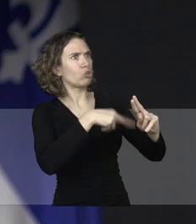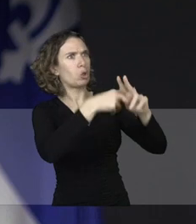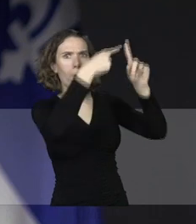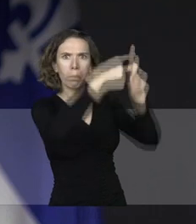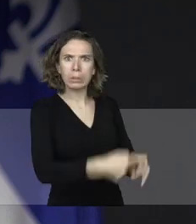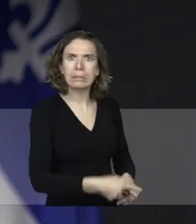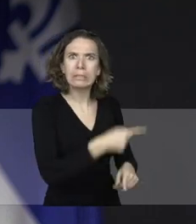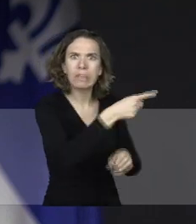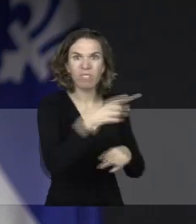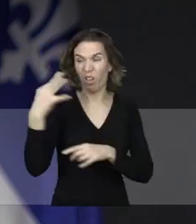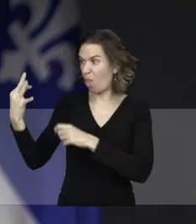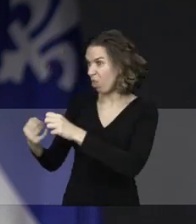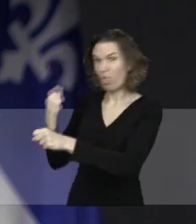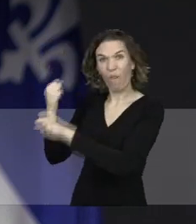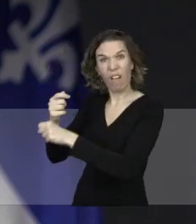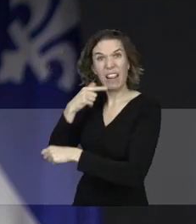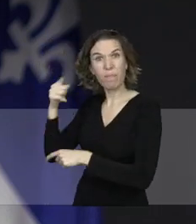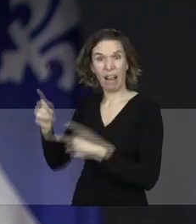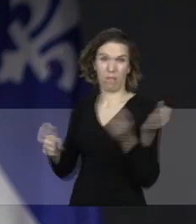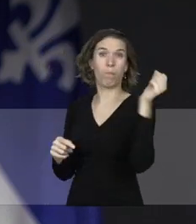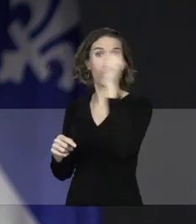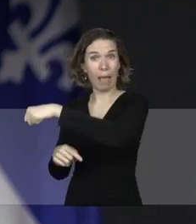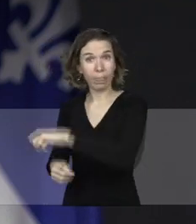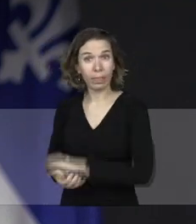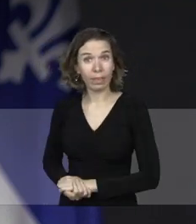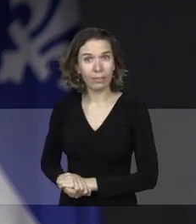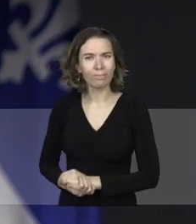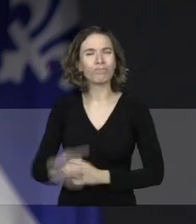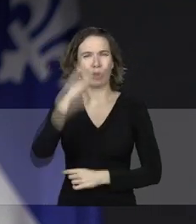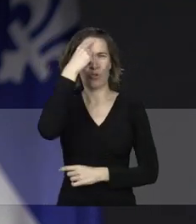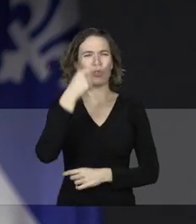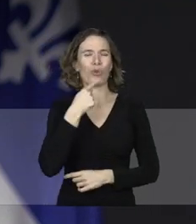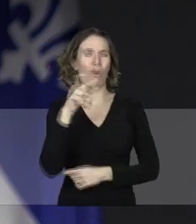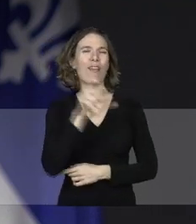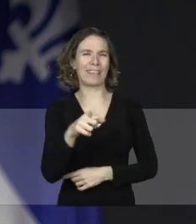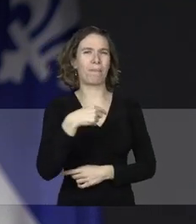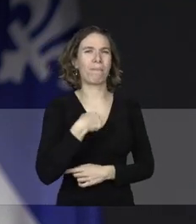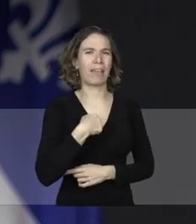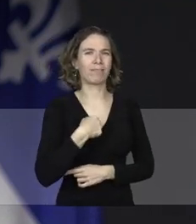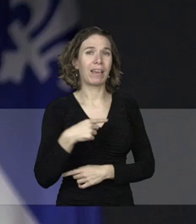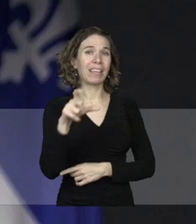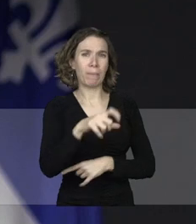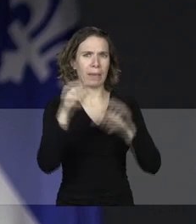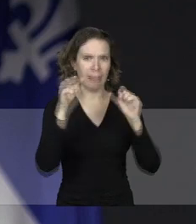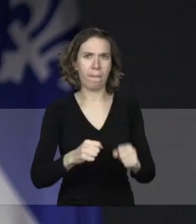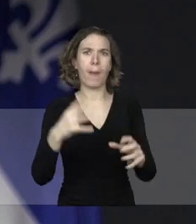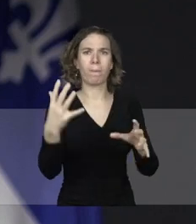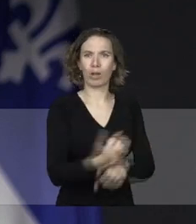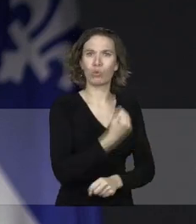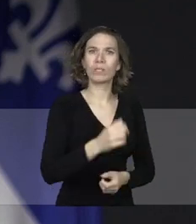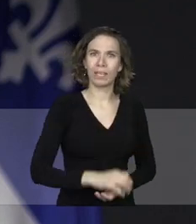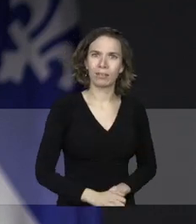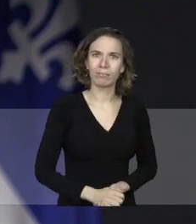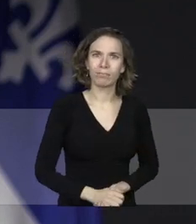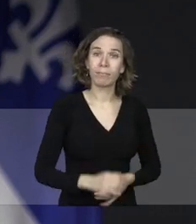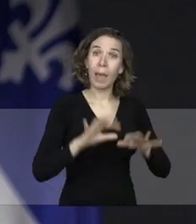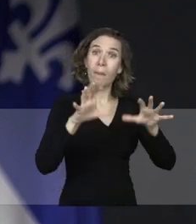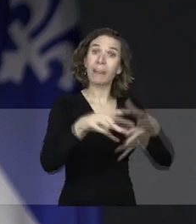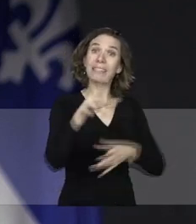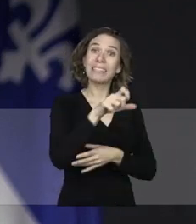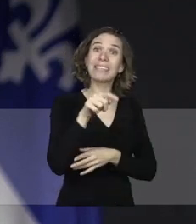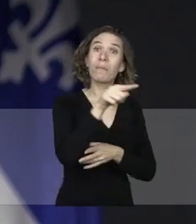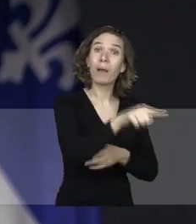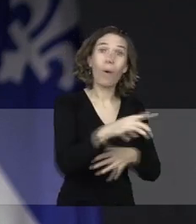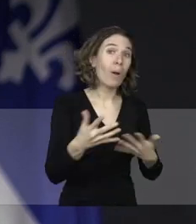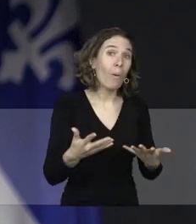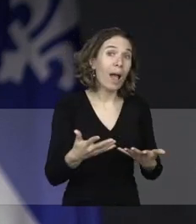j'ai vu plus de résultats avec l'équipe du Parti québécois qu'en 9 ans de règne libéral je crois au Québec et à sa capacité